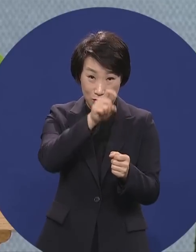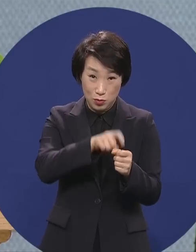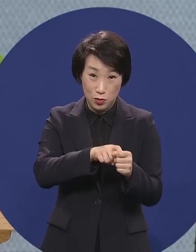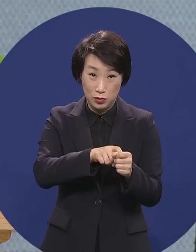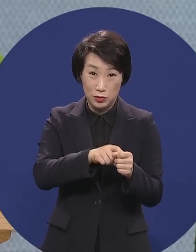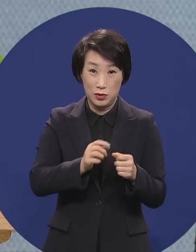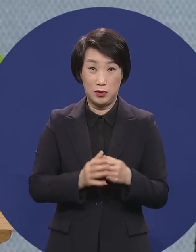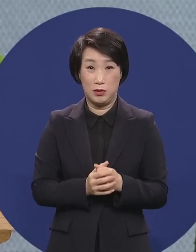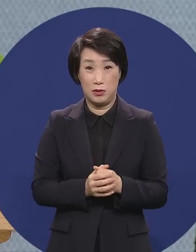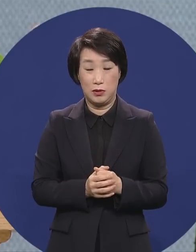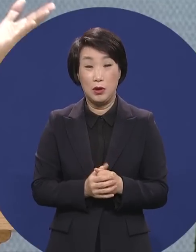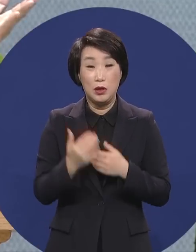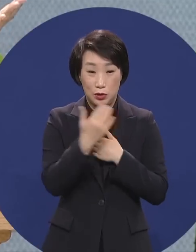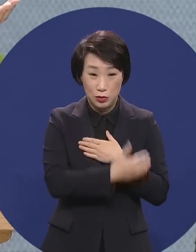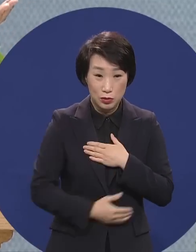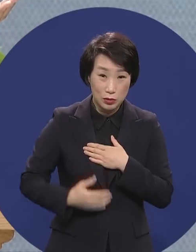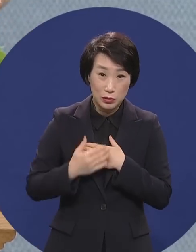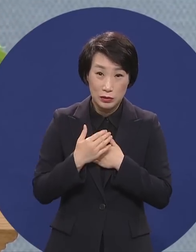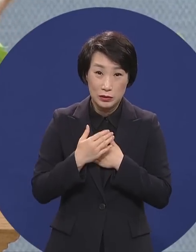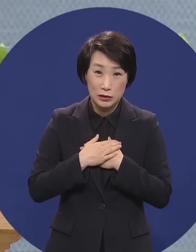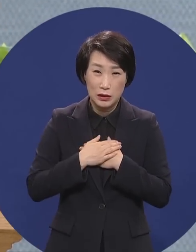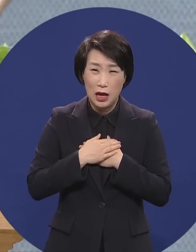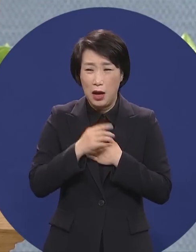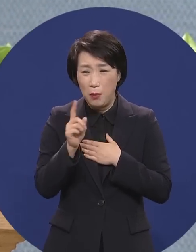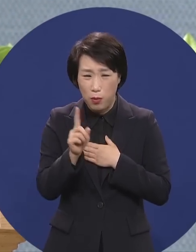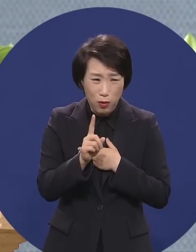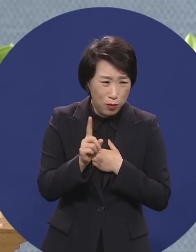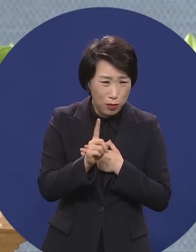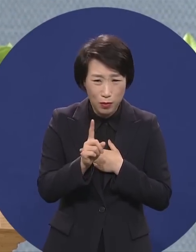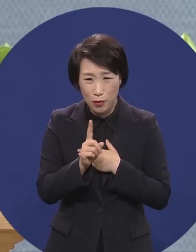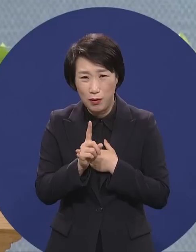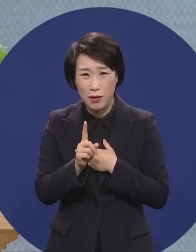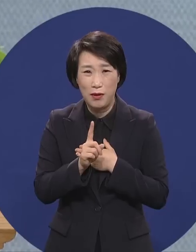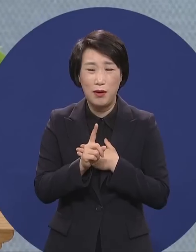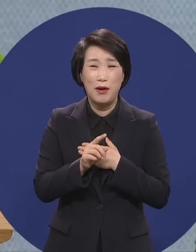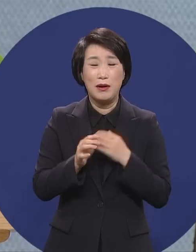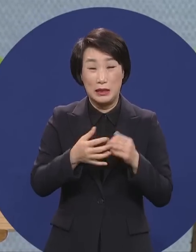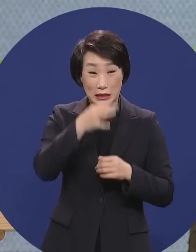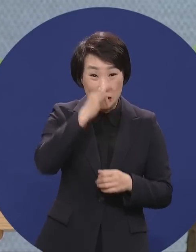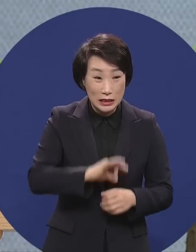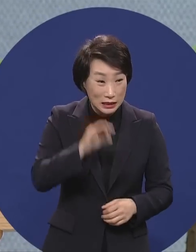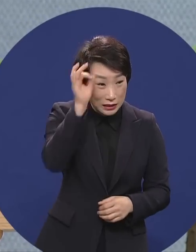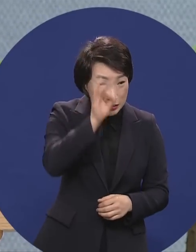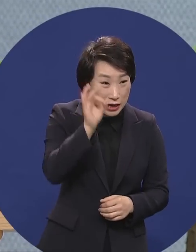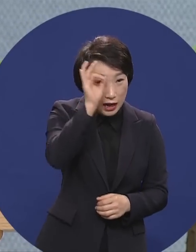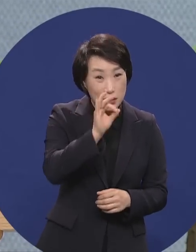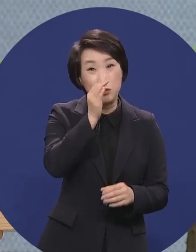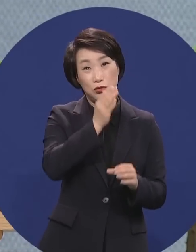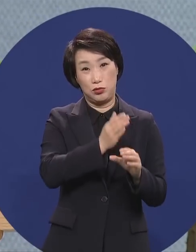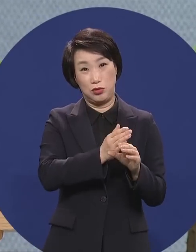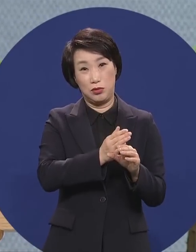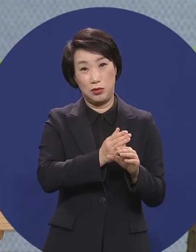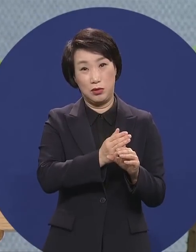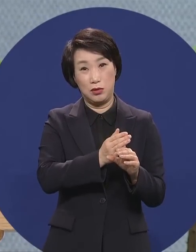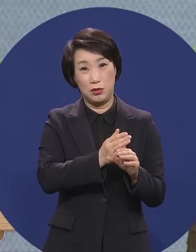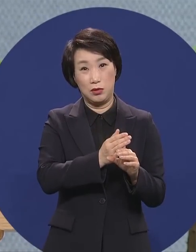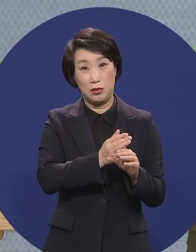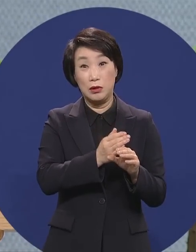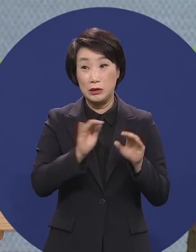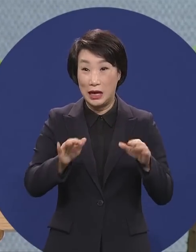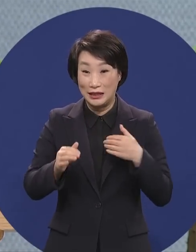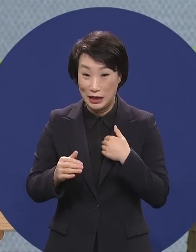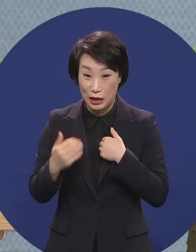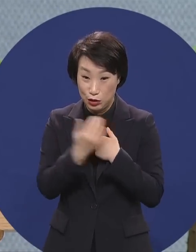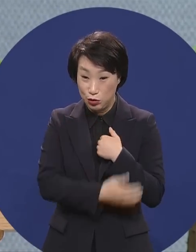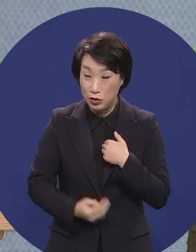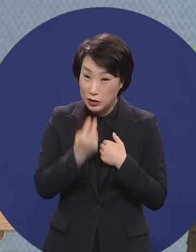쫓고 육신의 무엇인가 이익을 쫓아서 자기